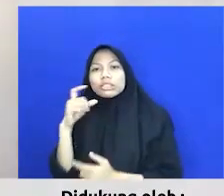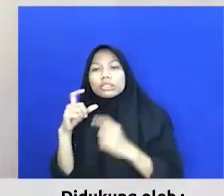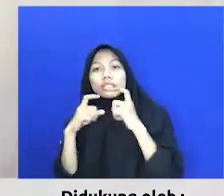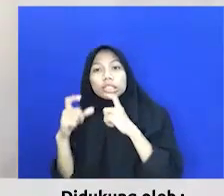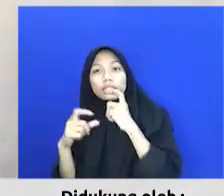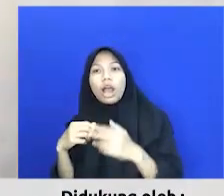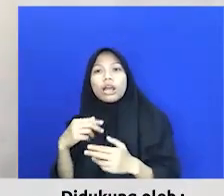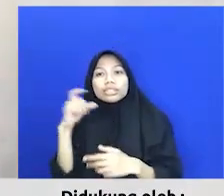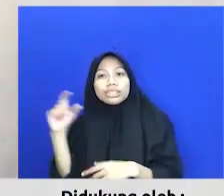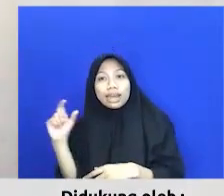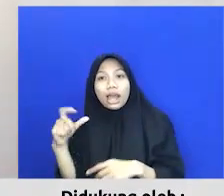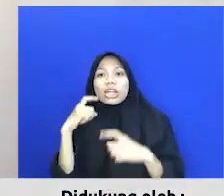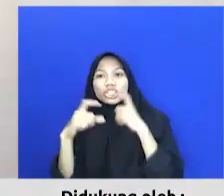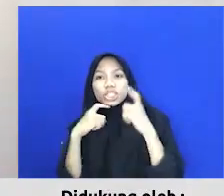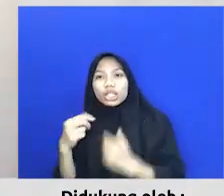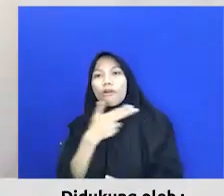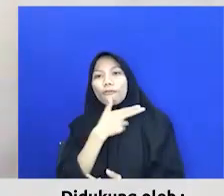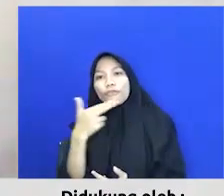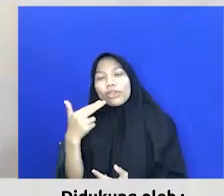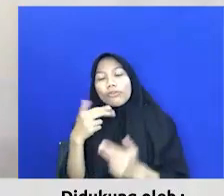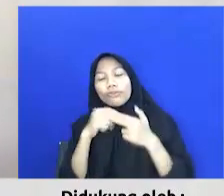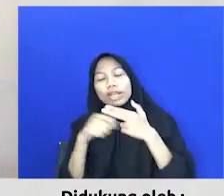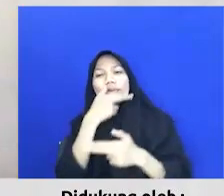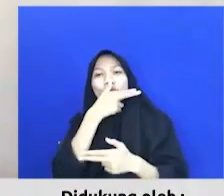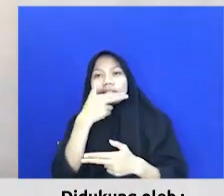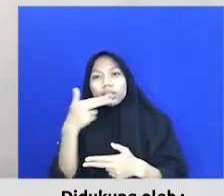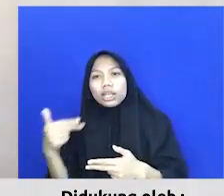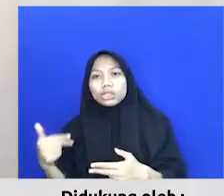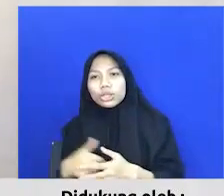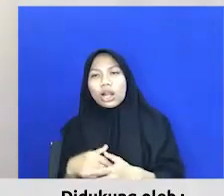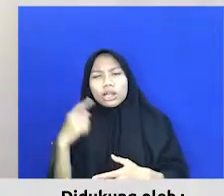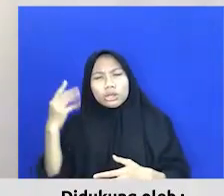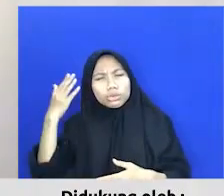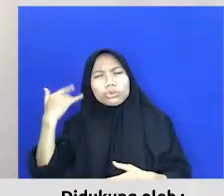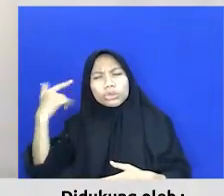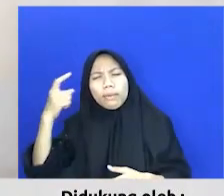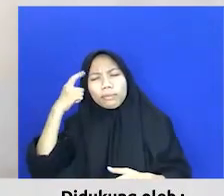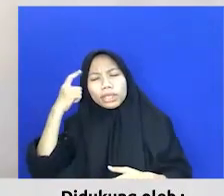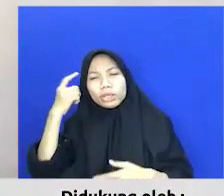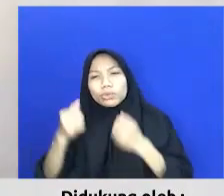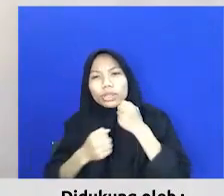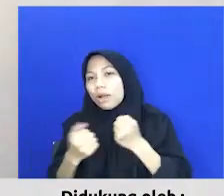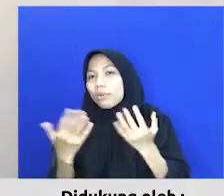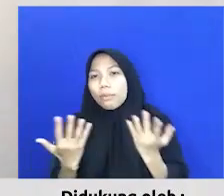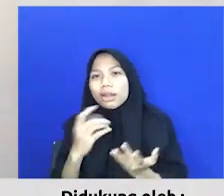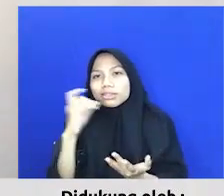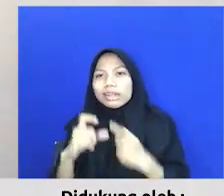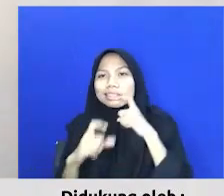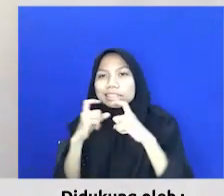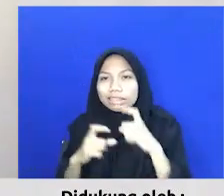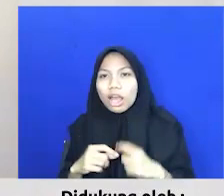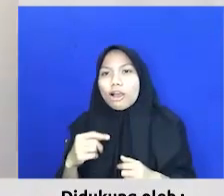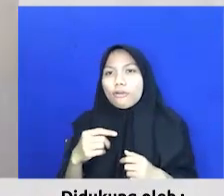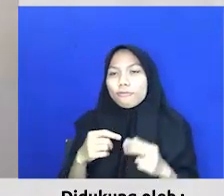juga sudah cukup panjang. Kita punya banyak sekali maestro gitu ya. Kita orang-orang yang menonjol yang penting kayak tentu saja setelah